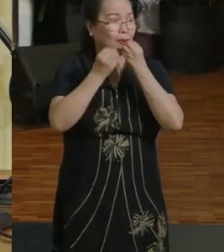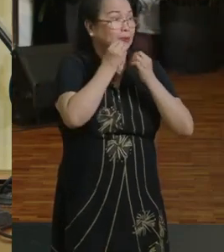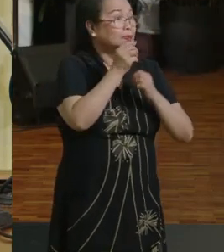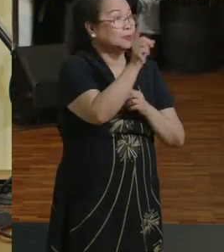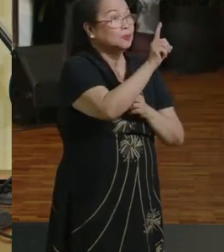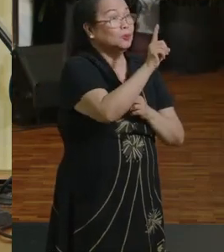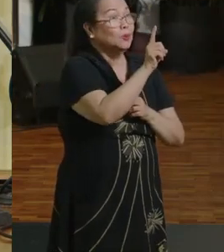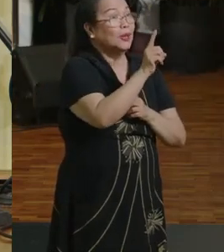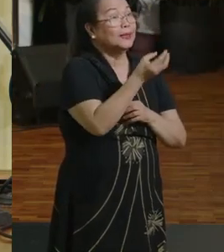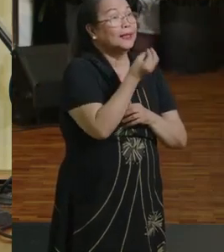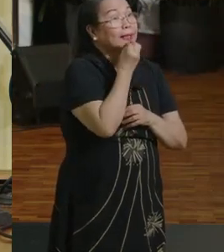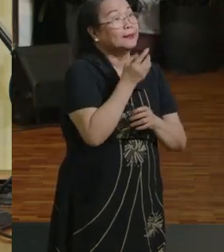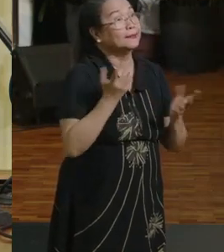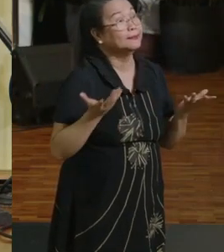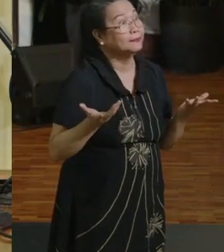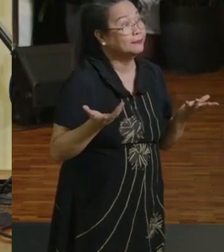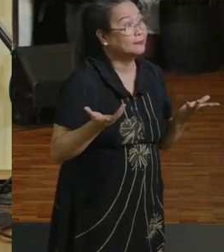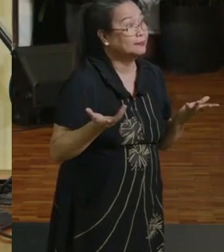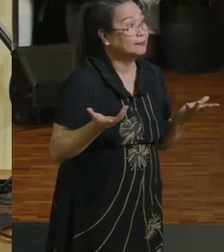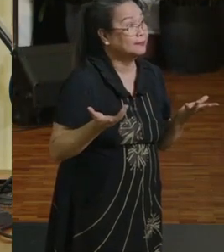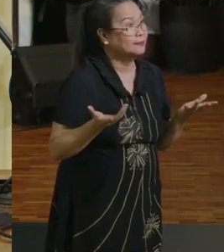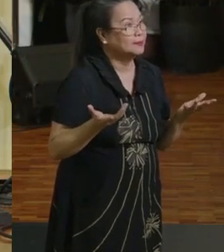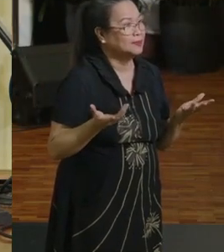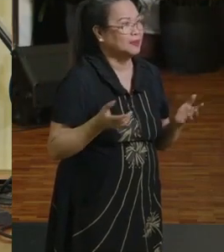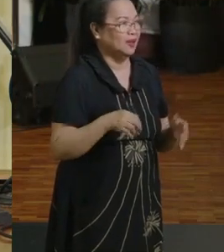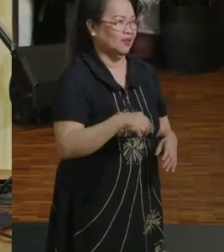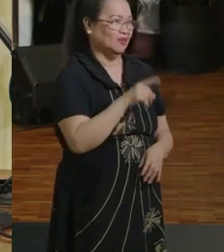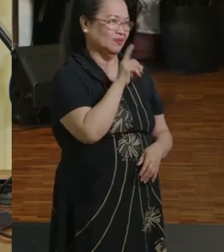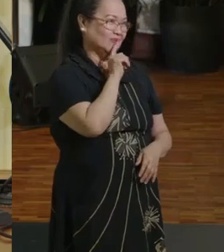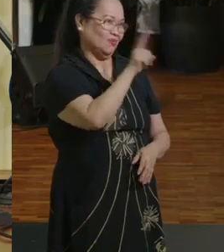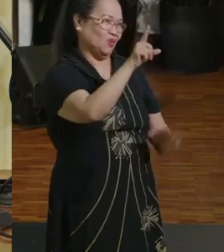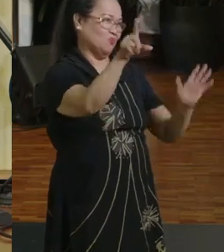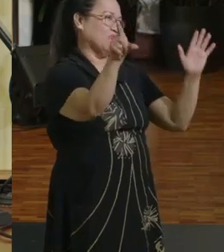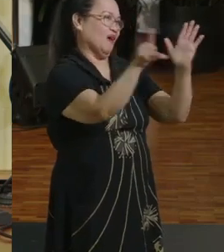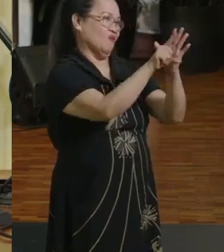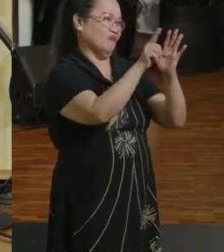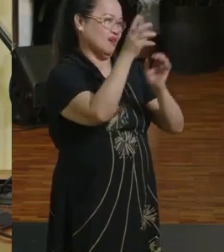ano kinain. Yung pinagbabawal pa.